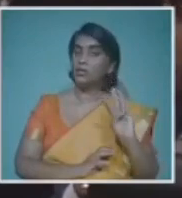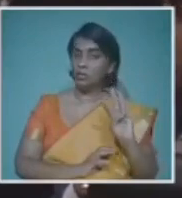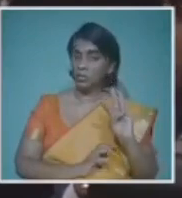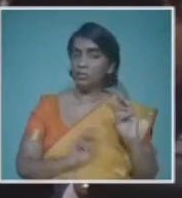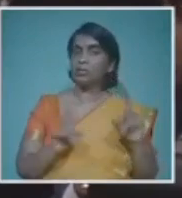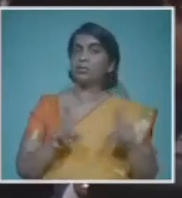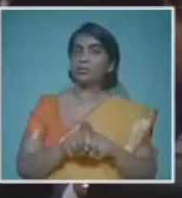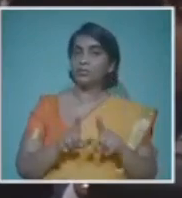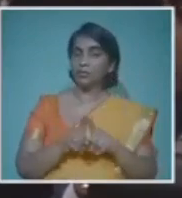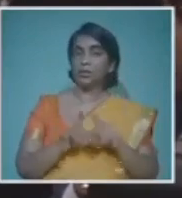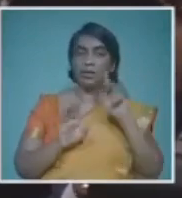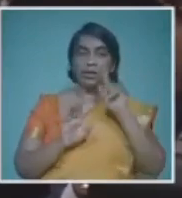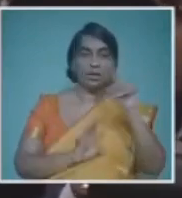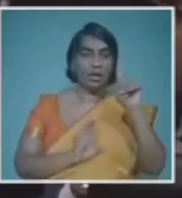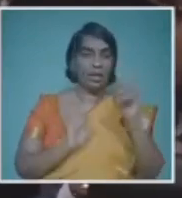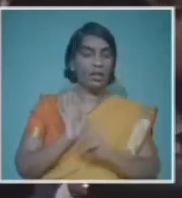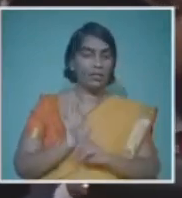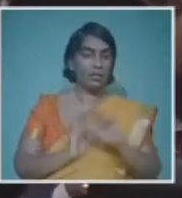විදිහට